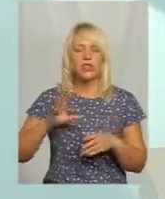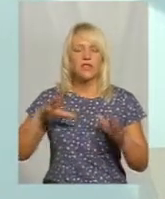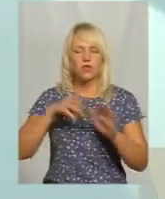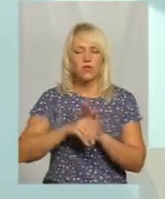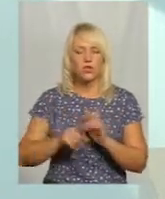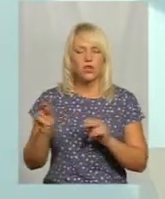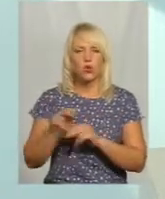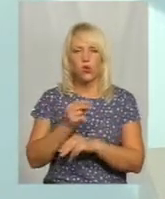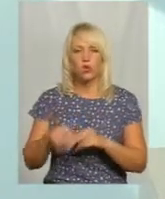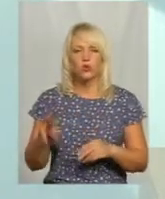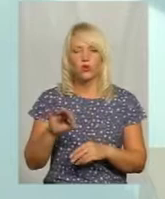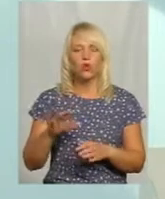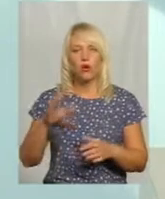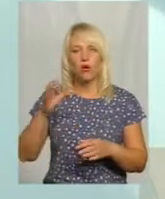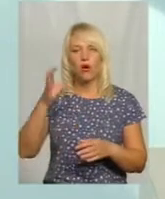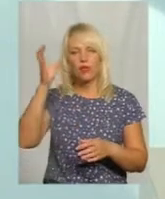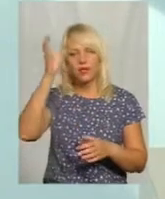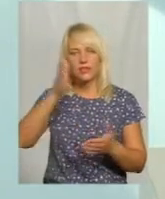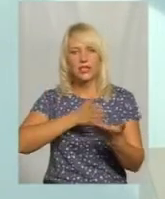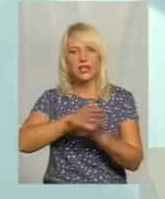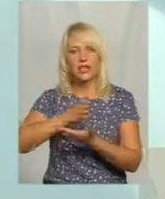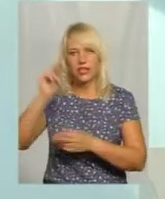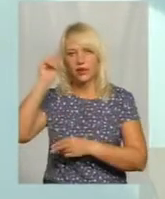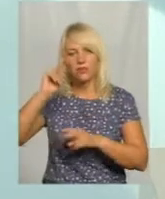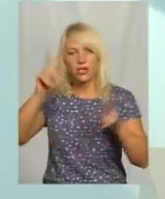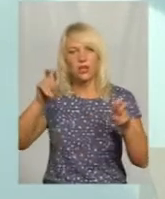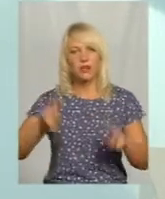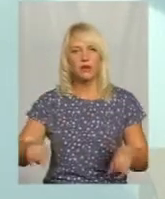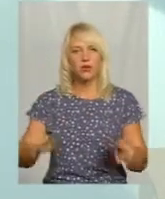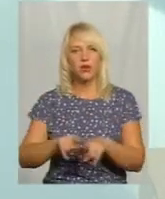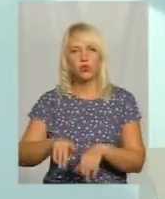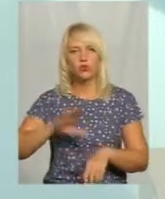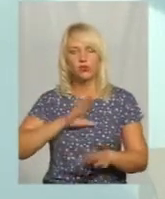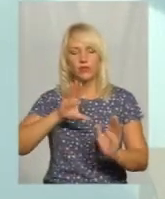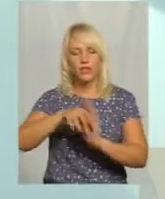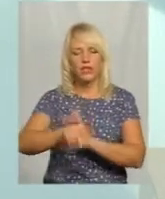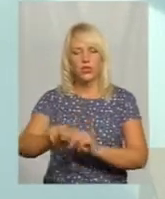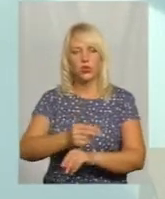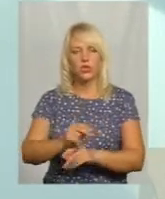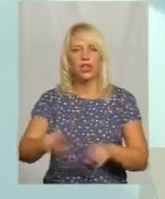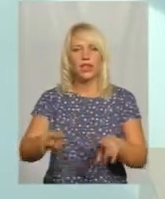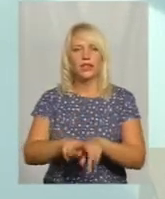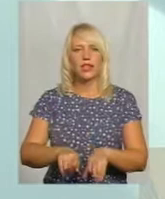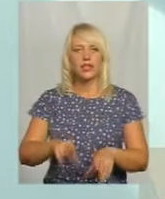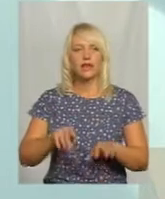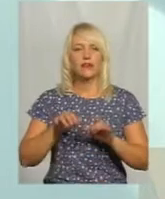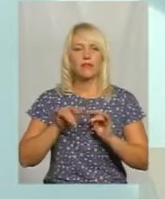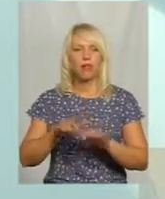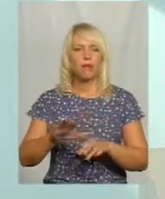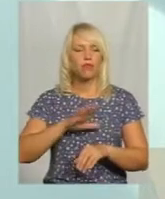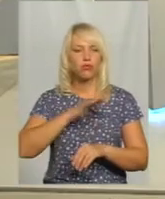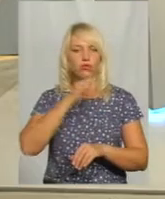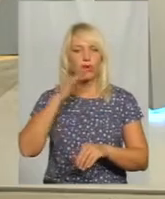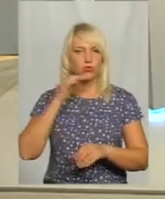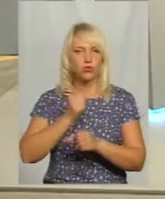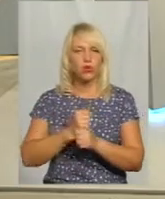певних освітніх ліній навчальних предметів, також були внесені корективи. Тобто таких правок було зроблено достатньо багато.